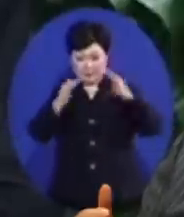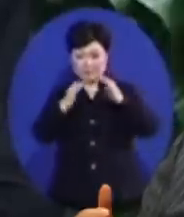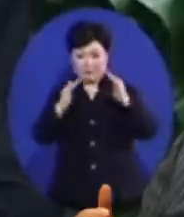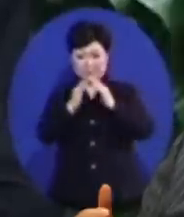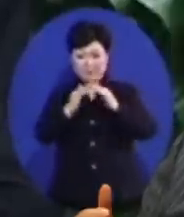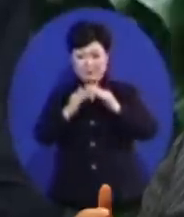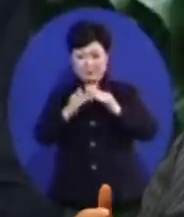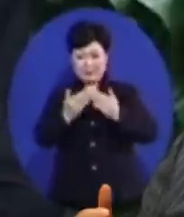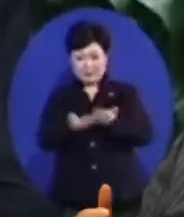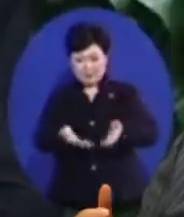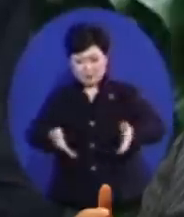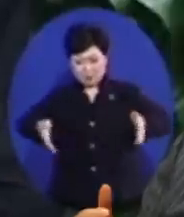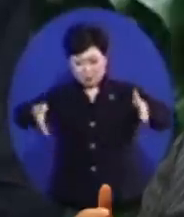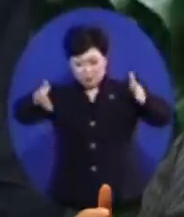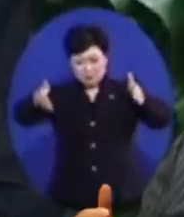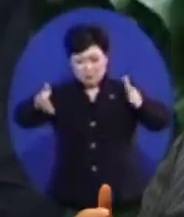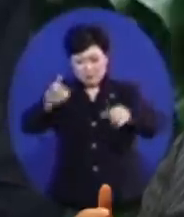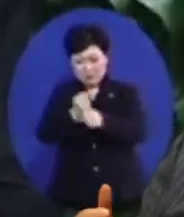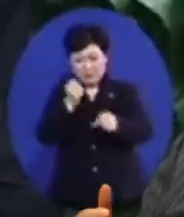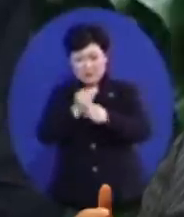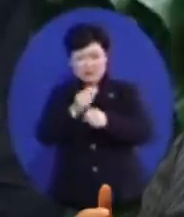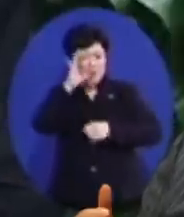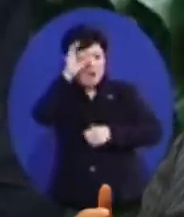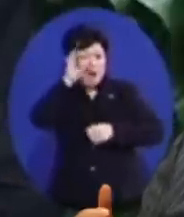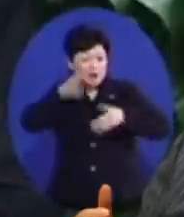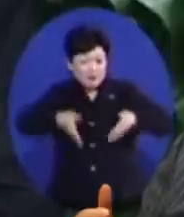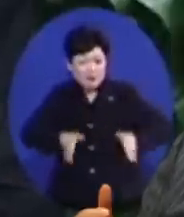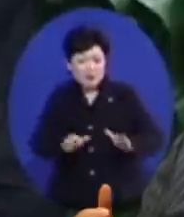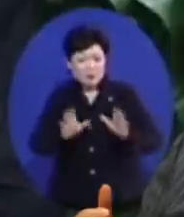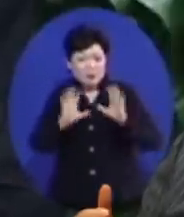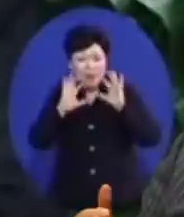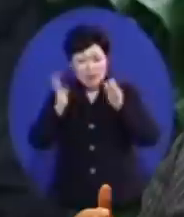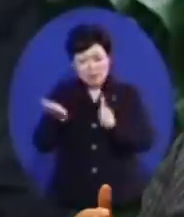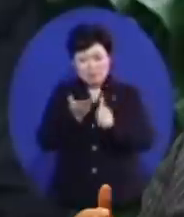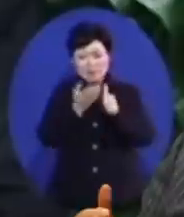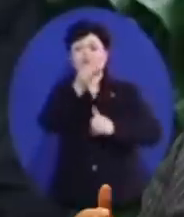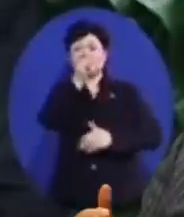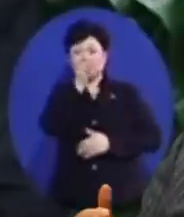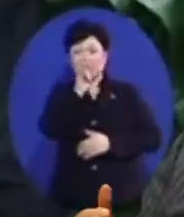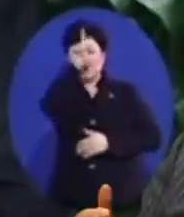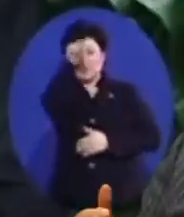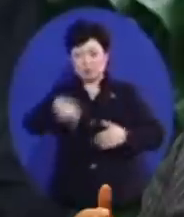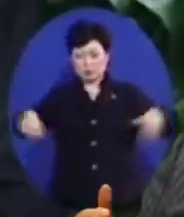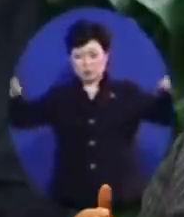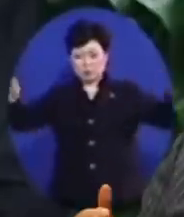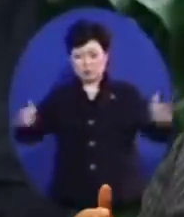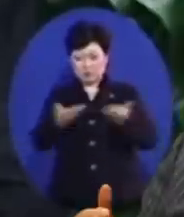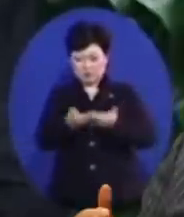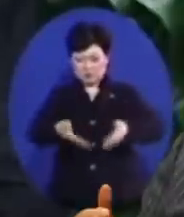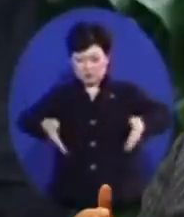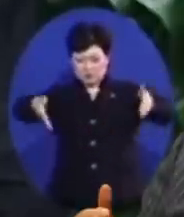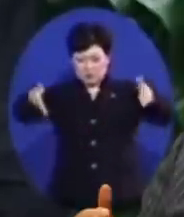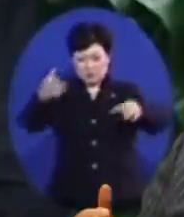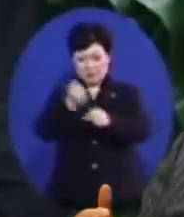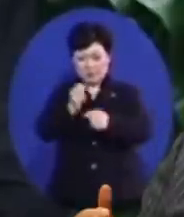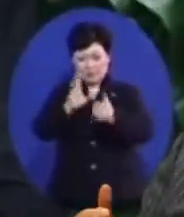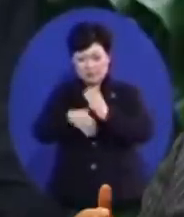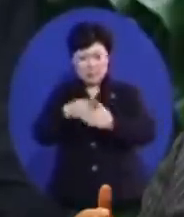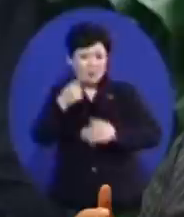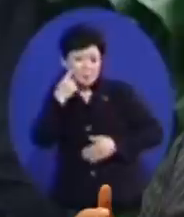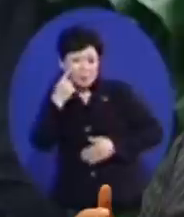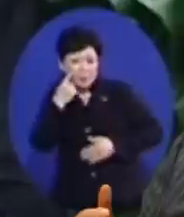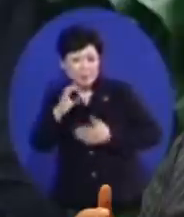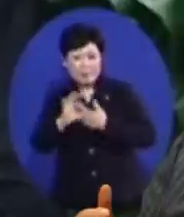알을 낳고 새끼를 깔 수 있지 않겠습니까? 그런데 독수리가 둥지를 지을 때는 가만히 보면은